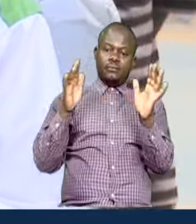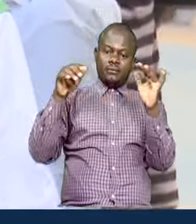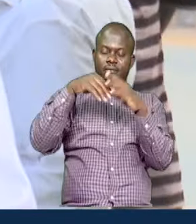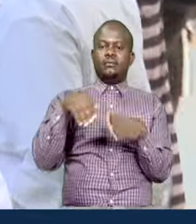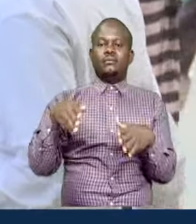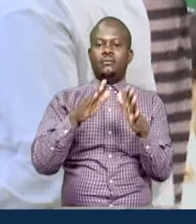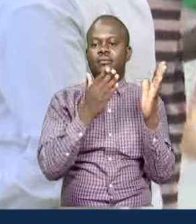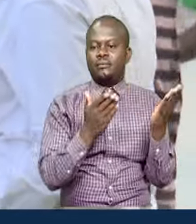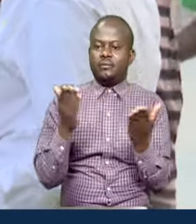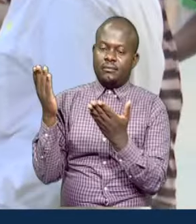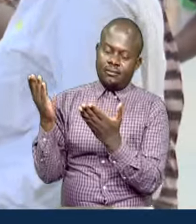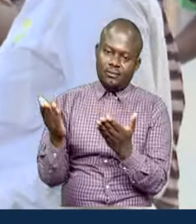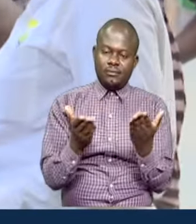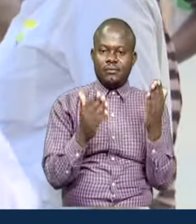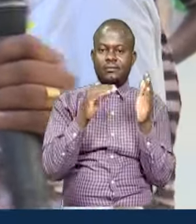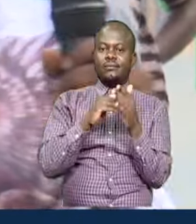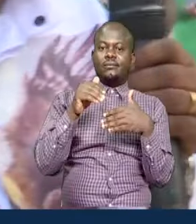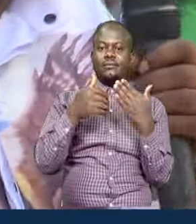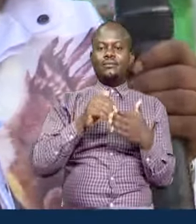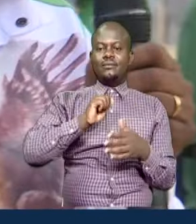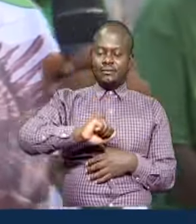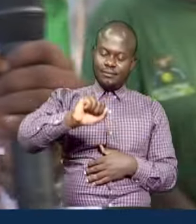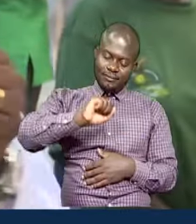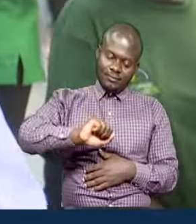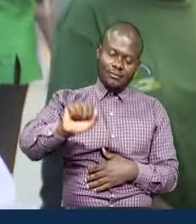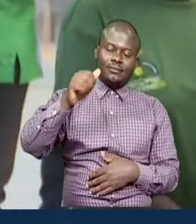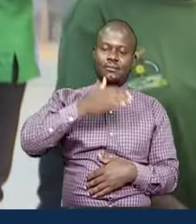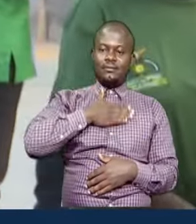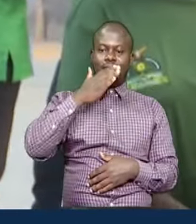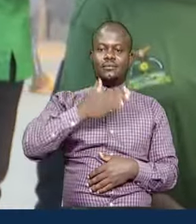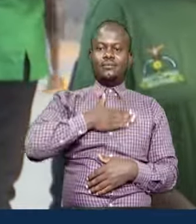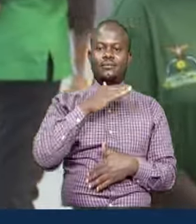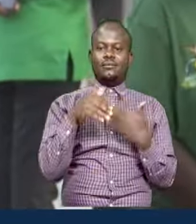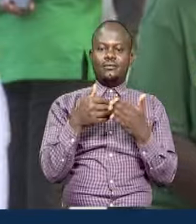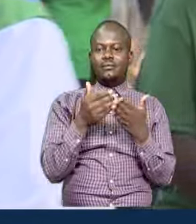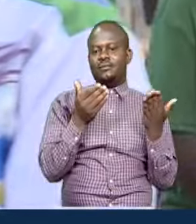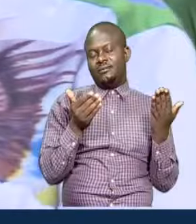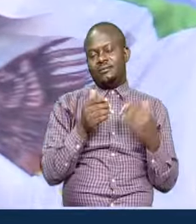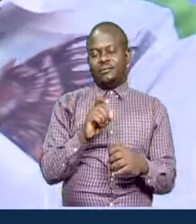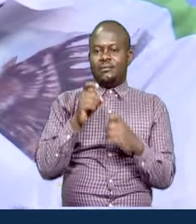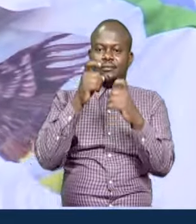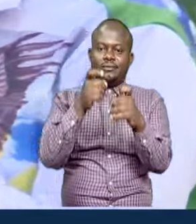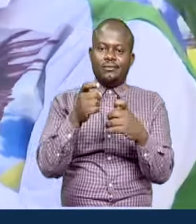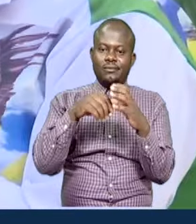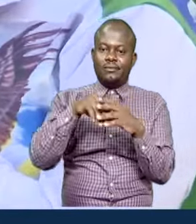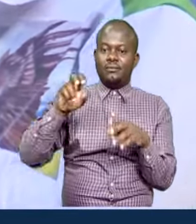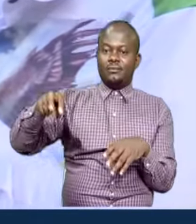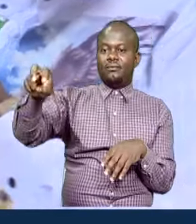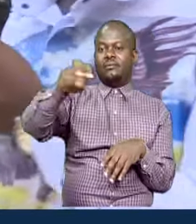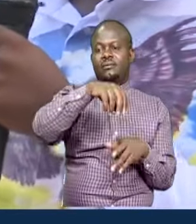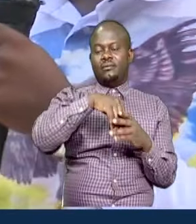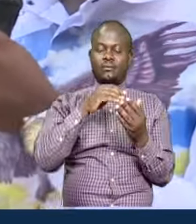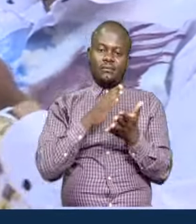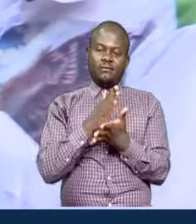muhanda baratwakira, ndetse baranatubyinira, baranatwishimira, batuha n'impano hirya no hino. Mu